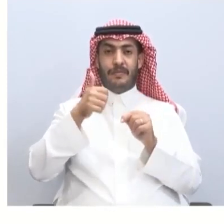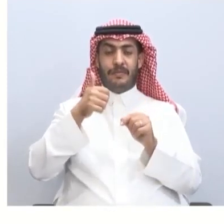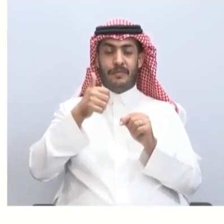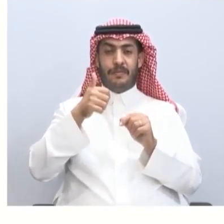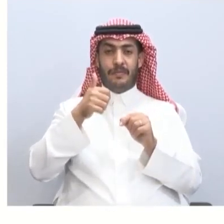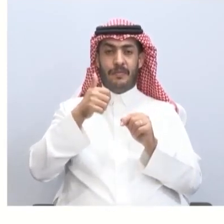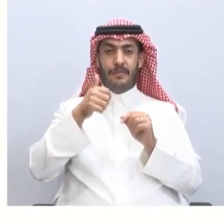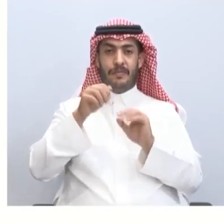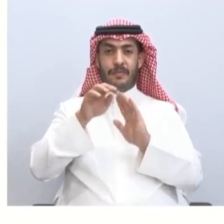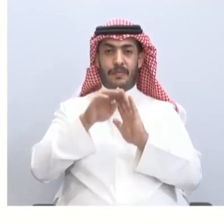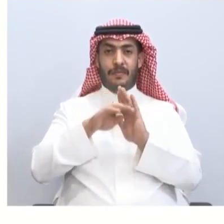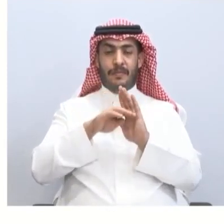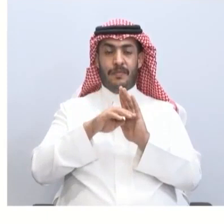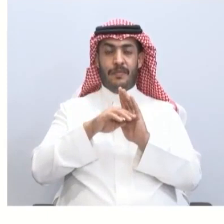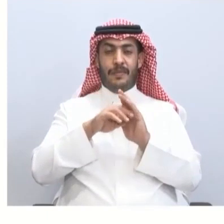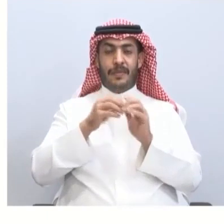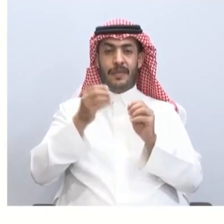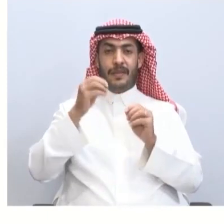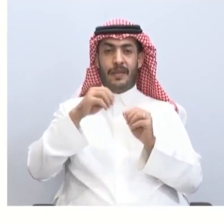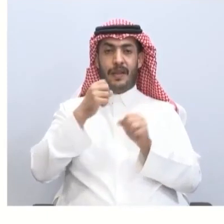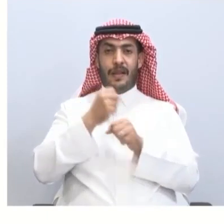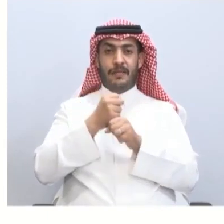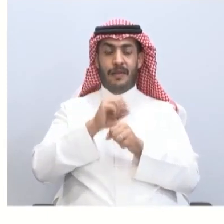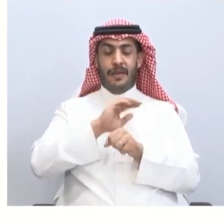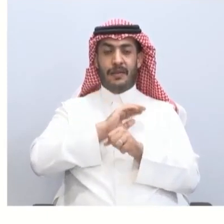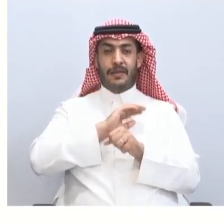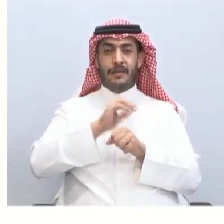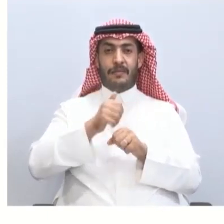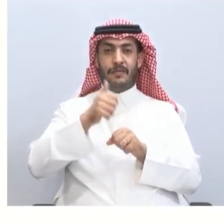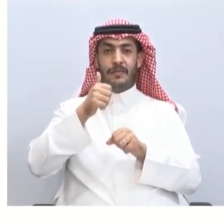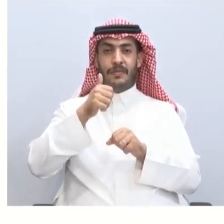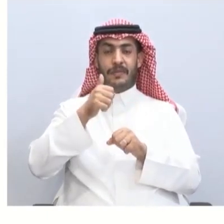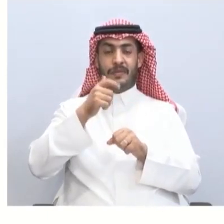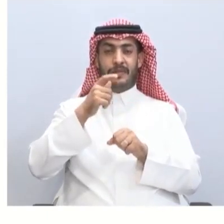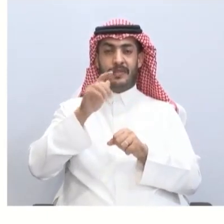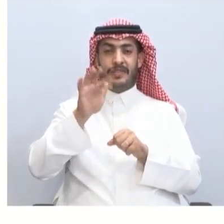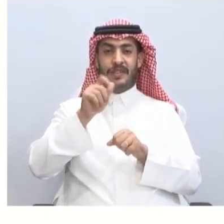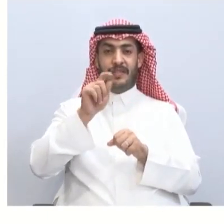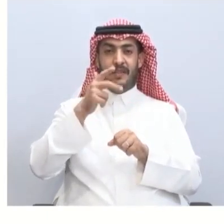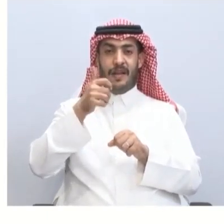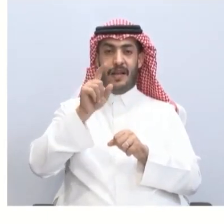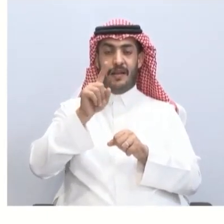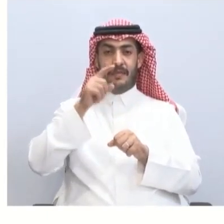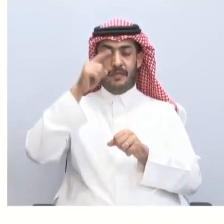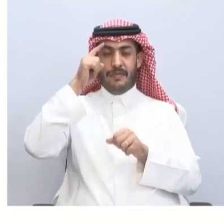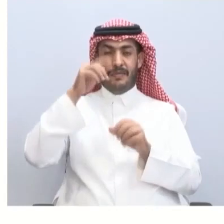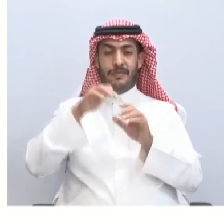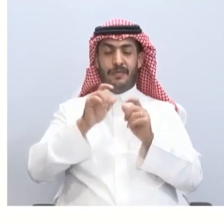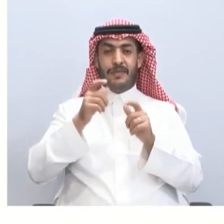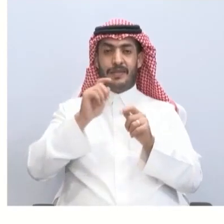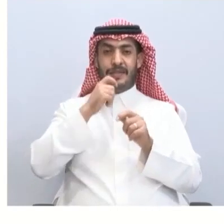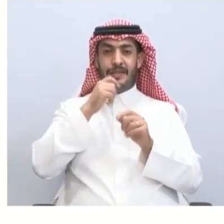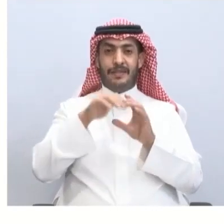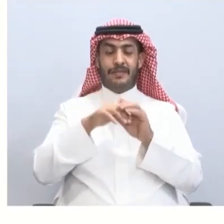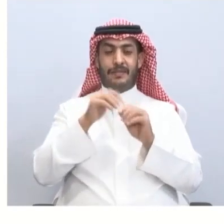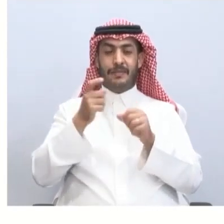الى ان ايضا بالاضافه الى العمل العسكري الذي قام به الشريف غالب عندما هاجم اقليم السر